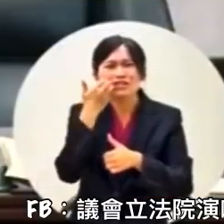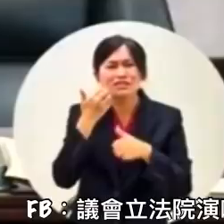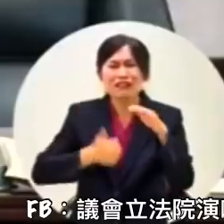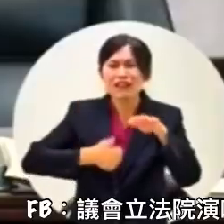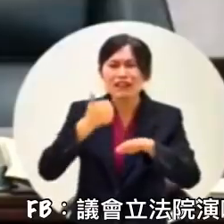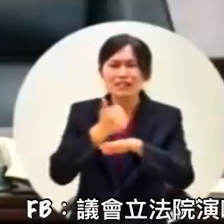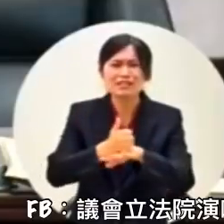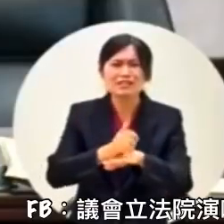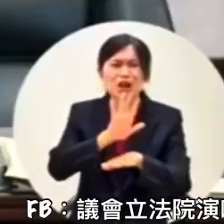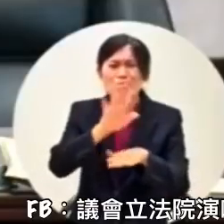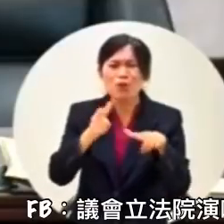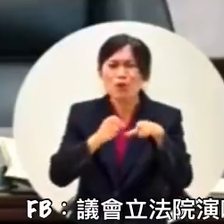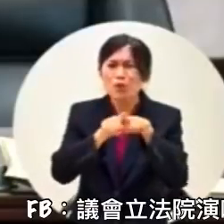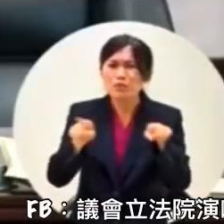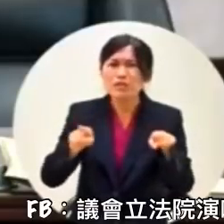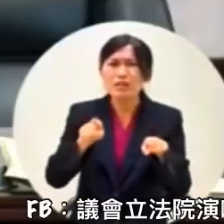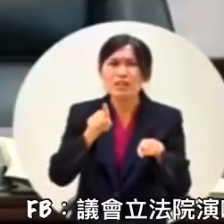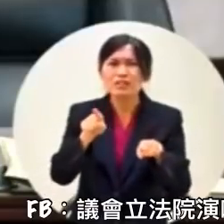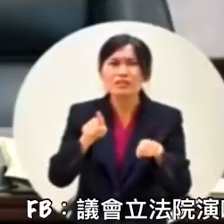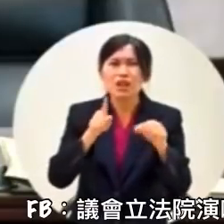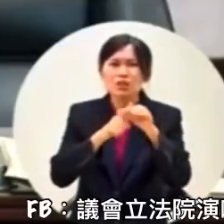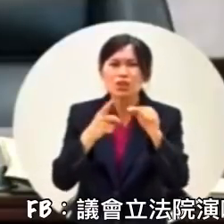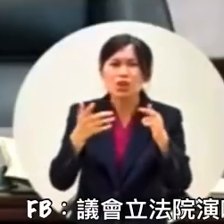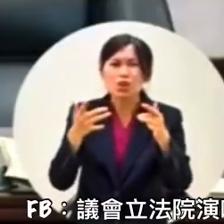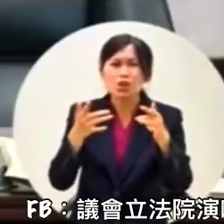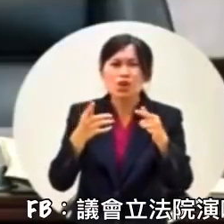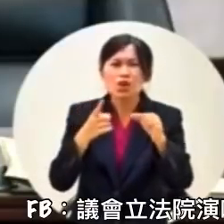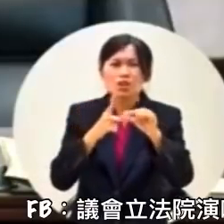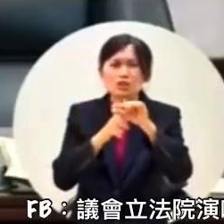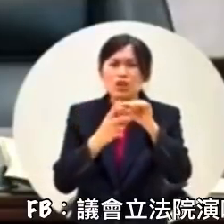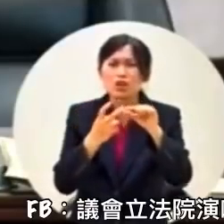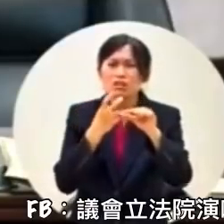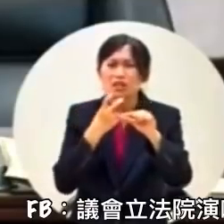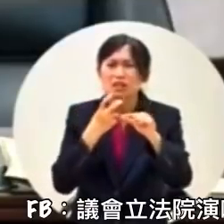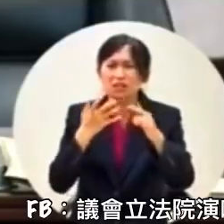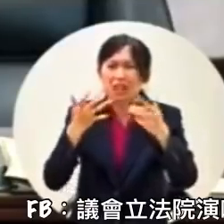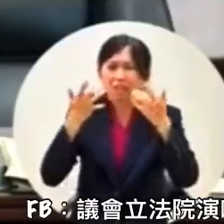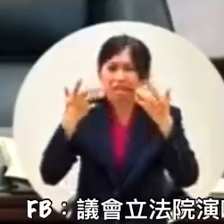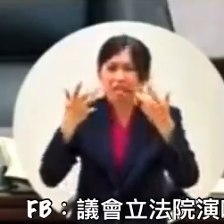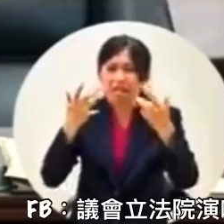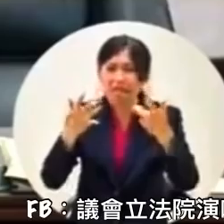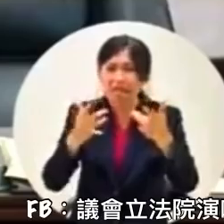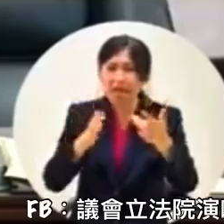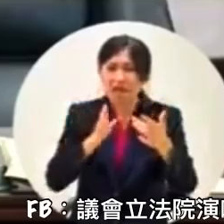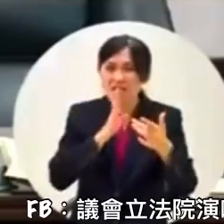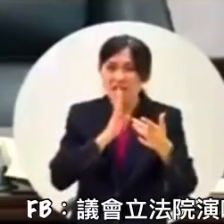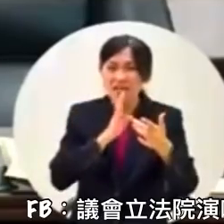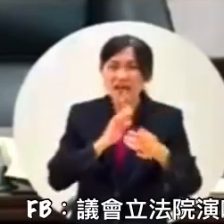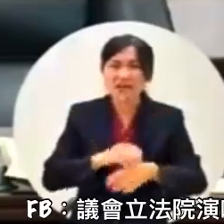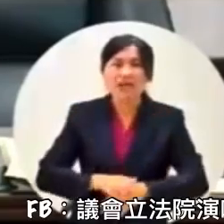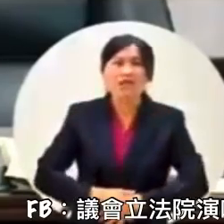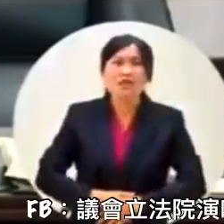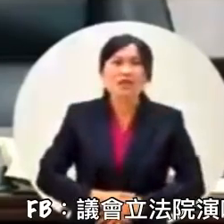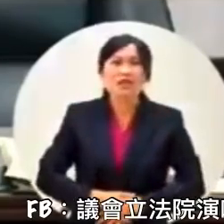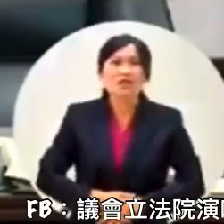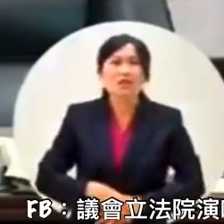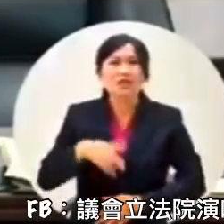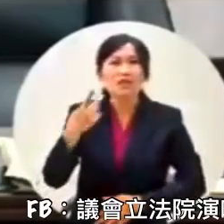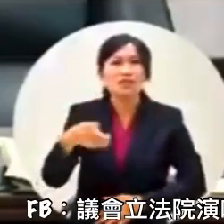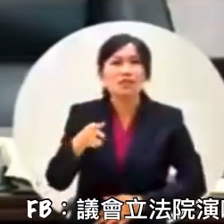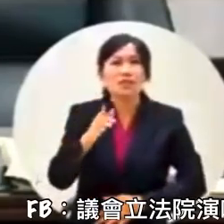咒啊，这大魔王啊，这中央是大魔王在财政这个事情。更恶劣的，还有更恶劣的，不是你